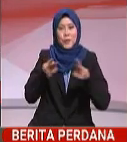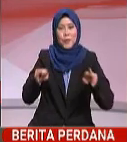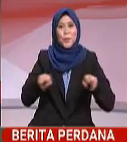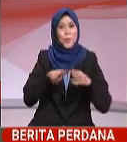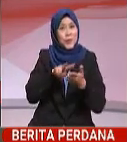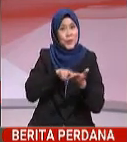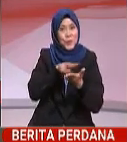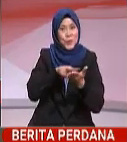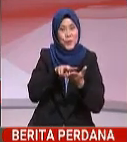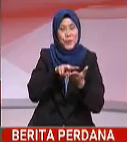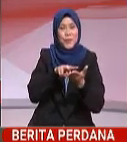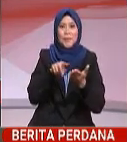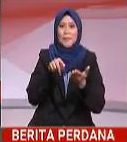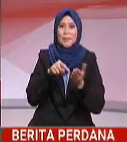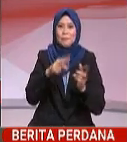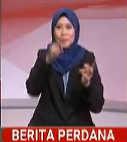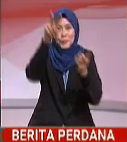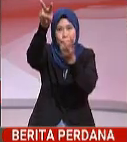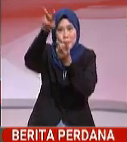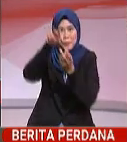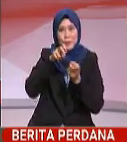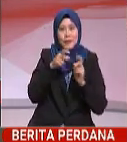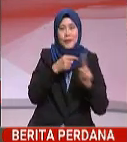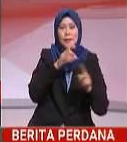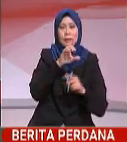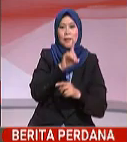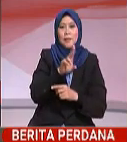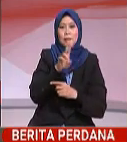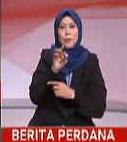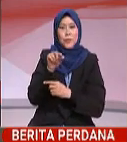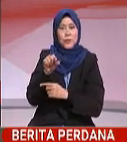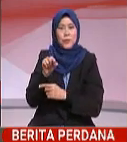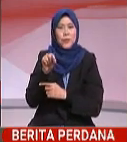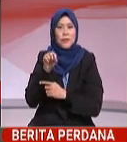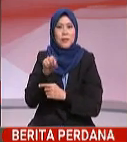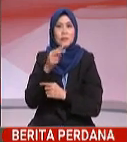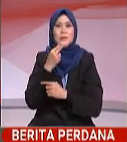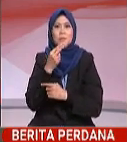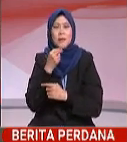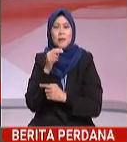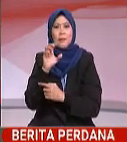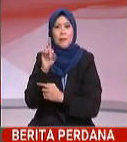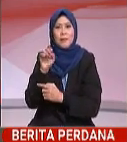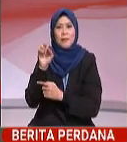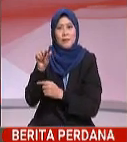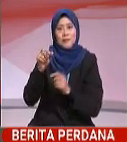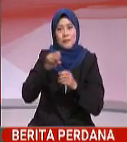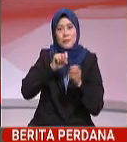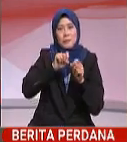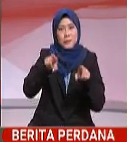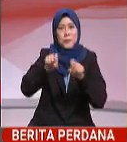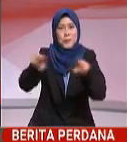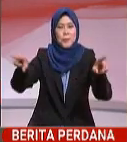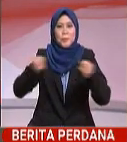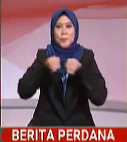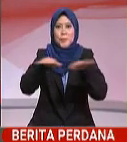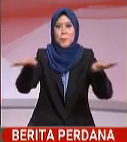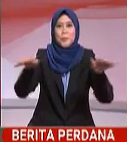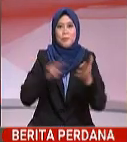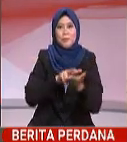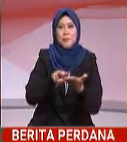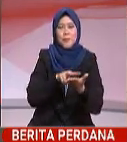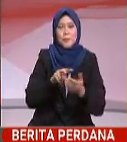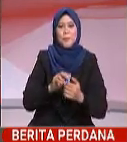tidak sengaja ini dimuat naik individu dikenali Duyung Sweet Selaling di aplikasi TikTok sebelum tular. Menurut Duyung, jiran